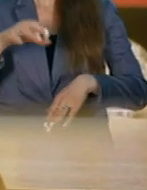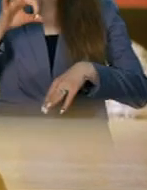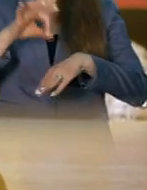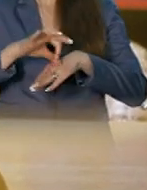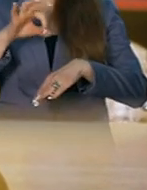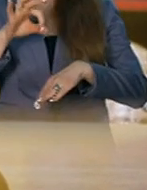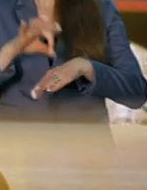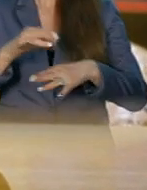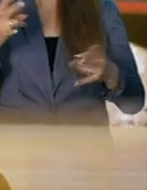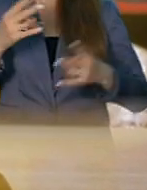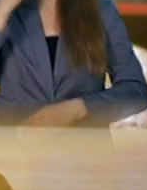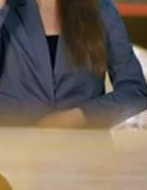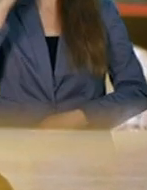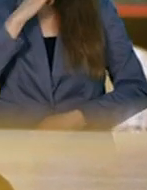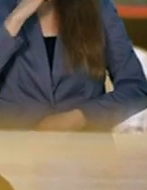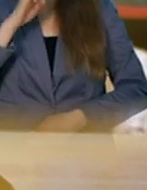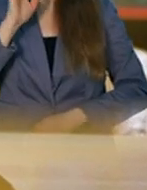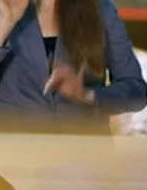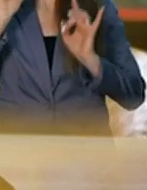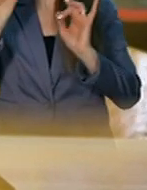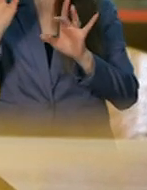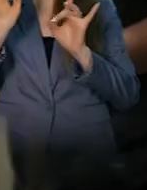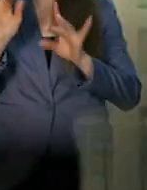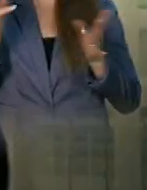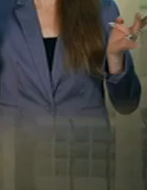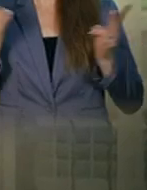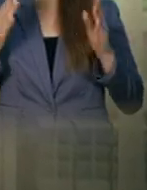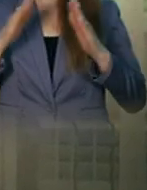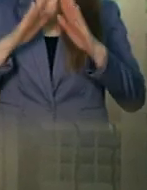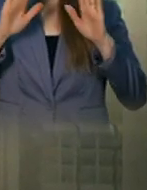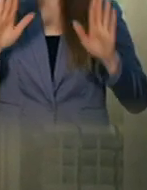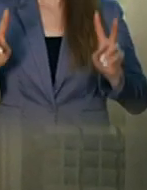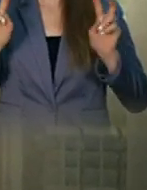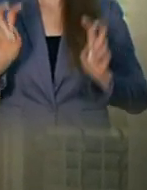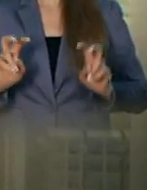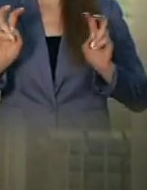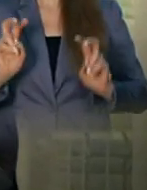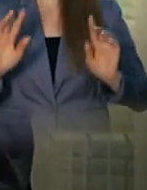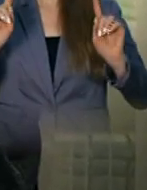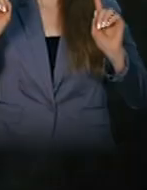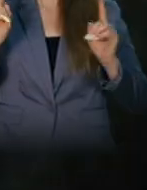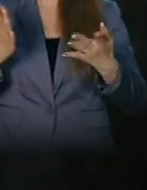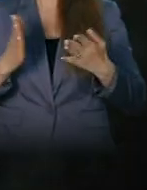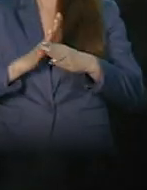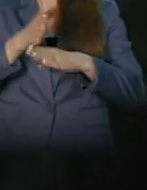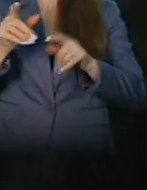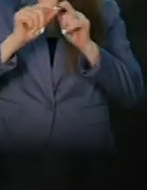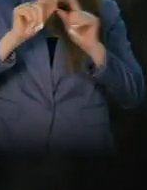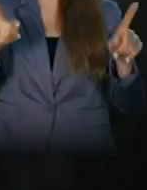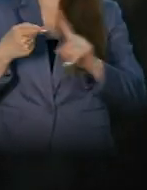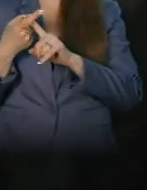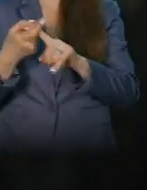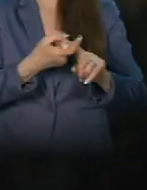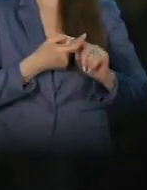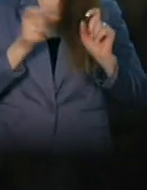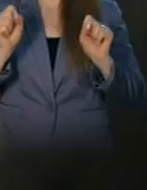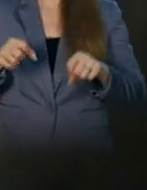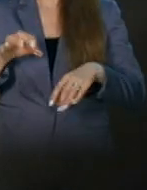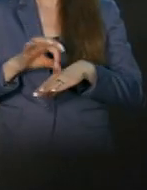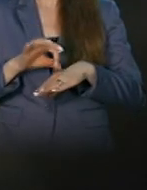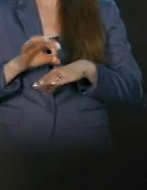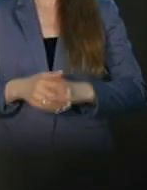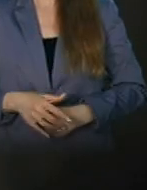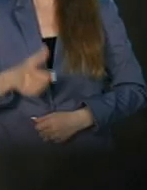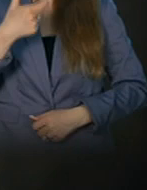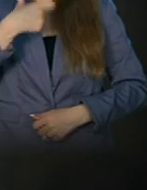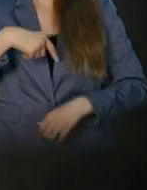Егерде сен ауырып қалғаныңды сезсен, міндетті түрде ата-анаңа айт және үйде қалуға тырыс. Өйткені сен сыныптастарыңа жұқтыруың мүмкін.